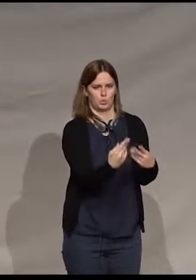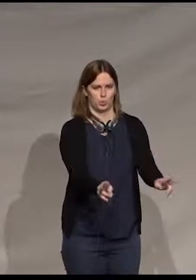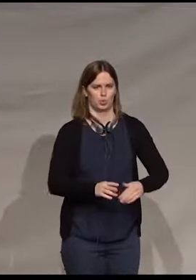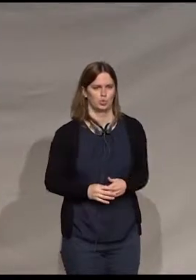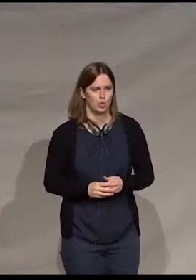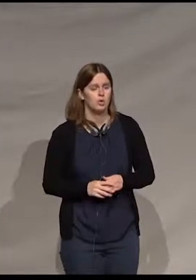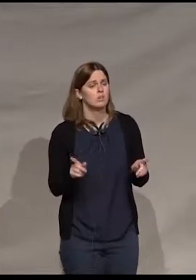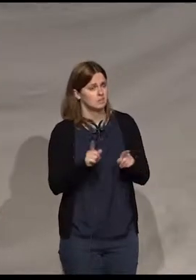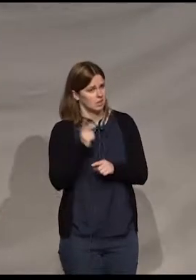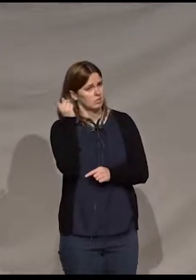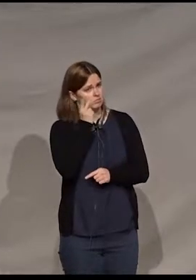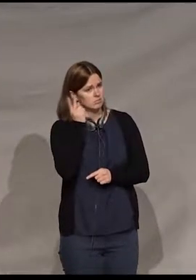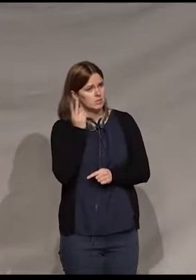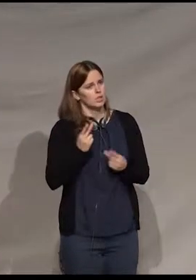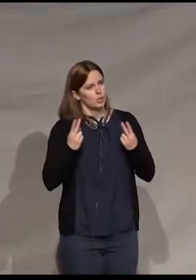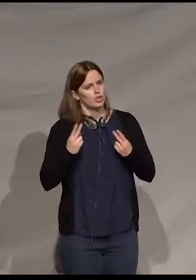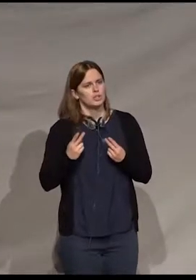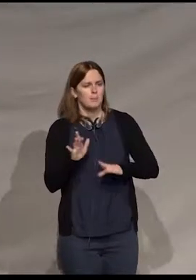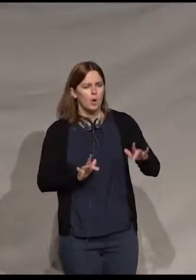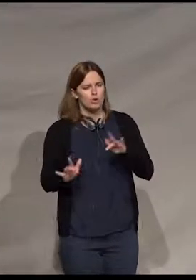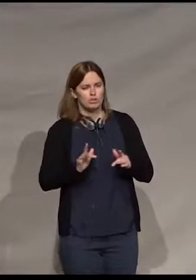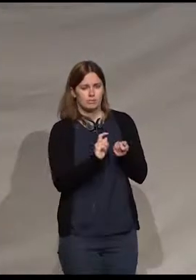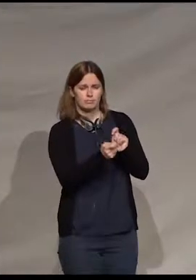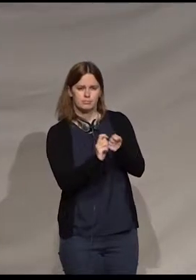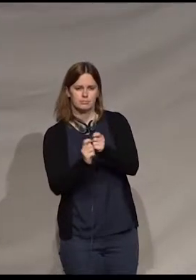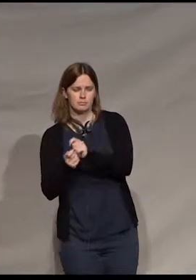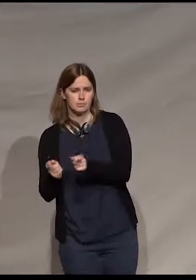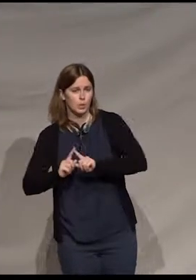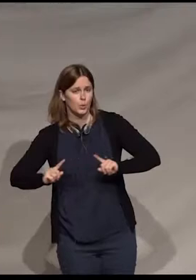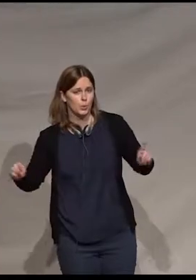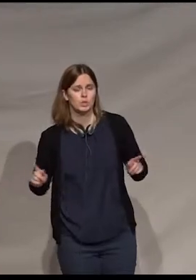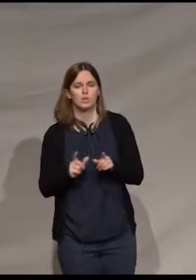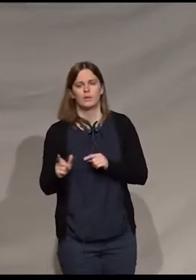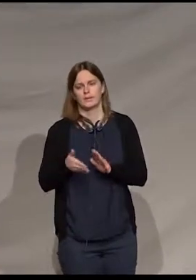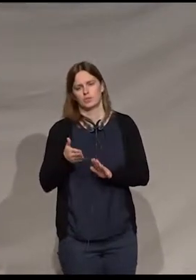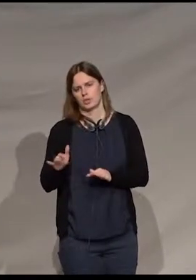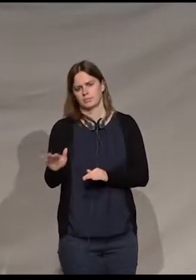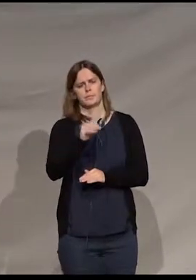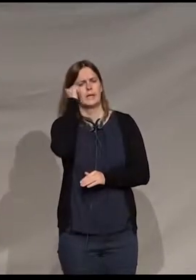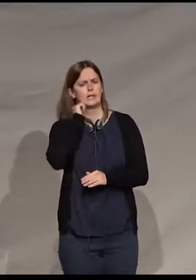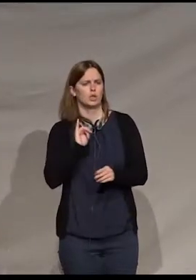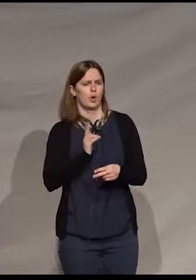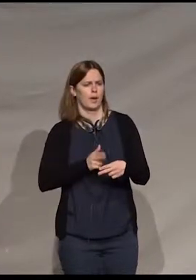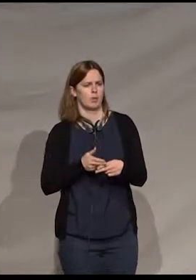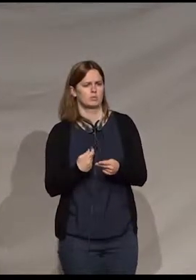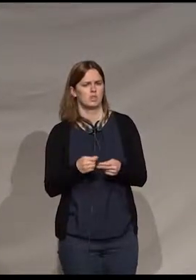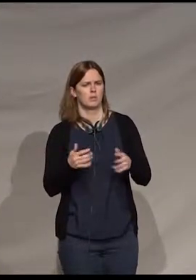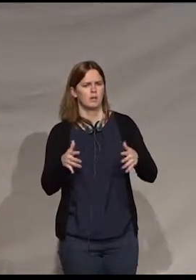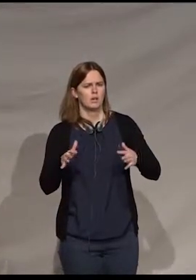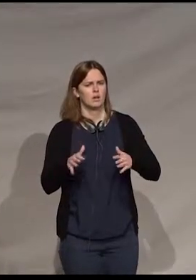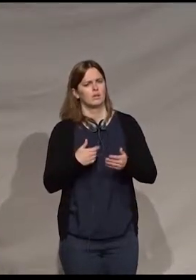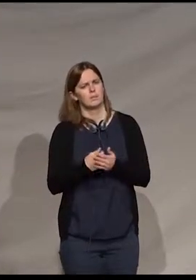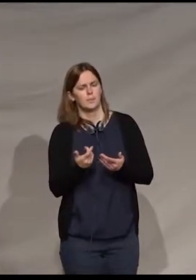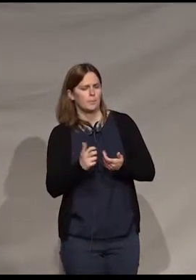Protože my víme, že se děje situace, kdy například paní s roztroušenou sklerózou je ve zdravotnickém zařízení umístěna s